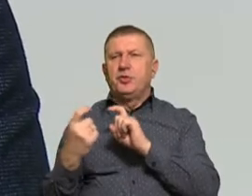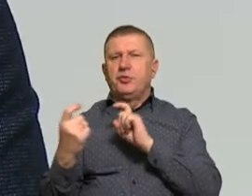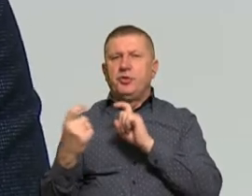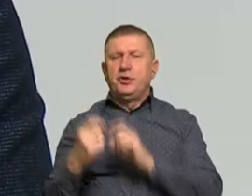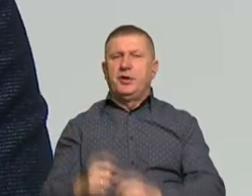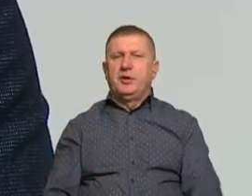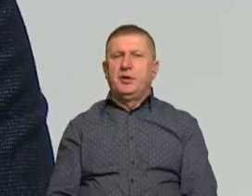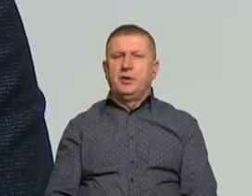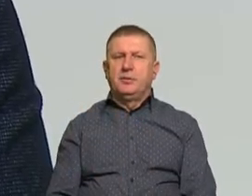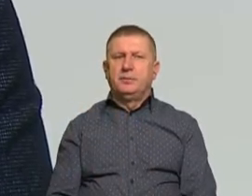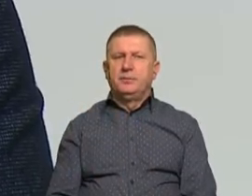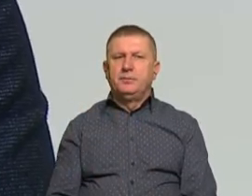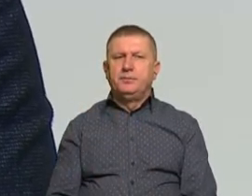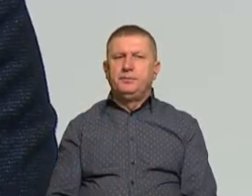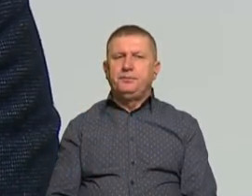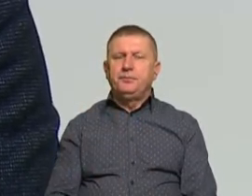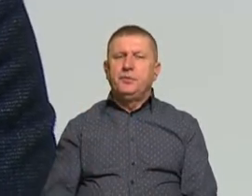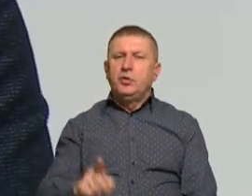powinien,